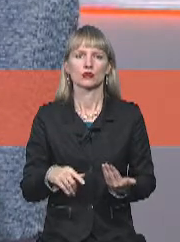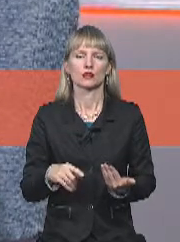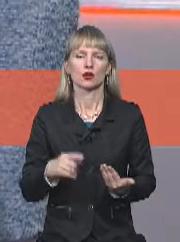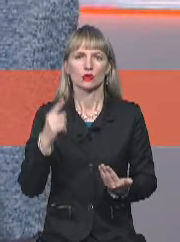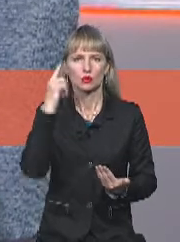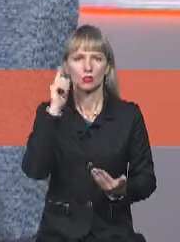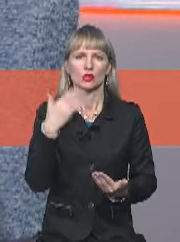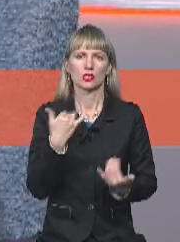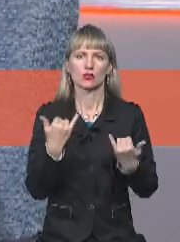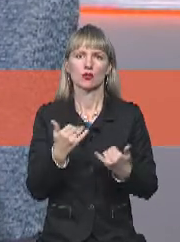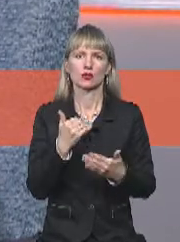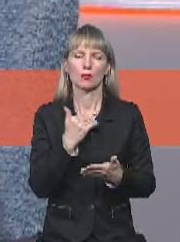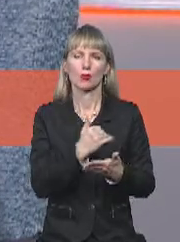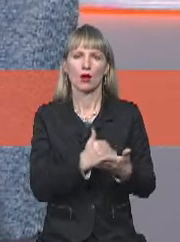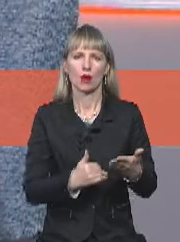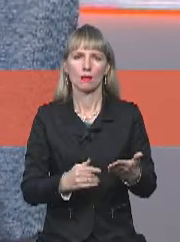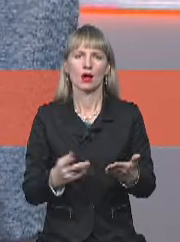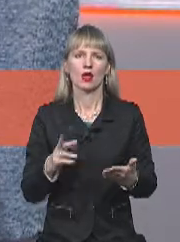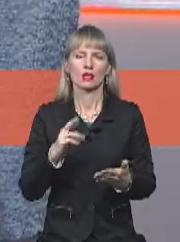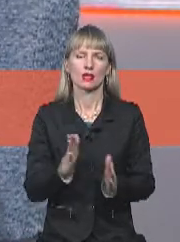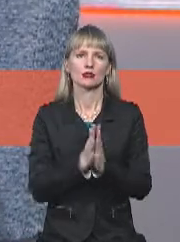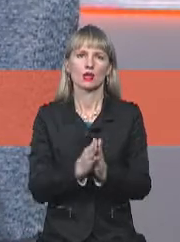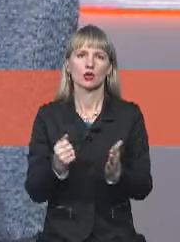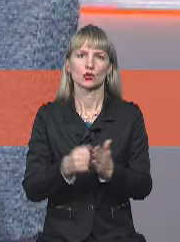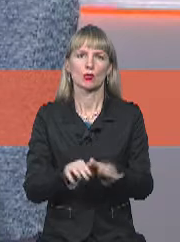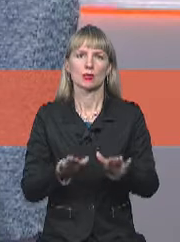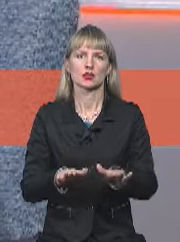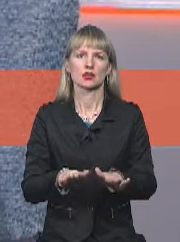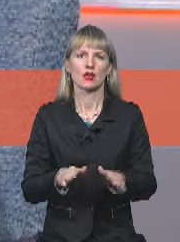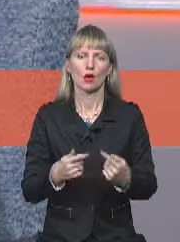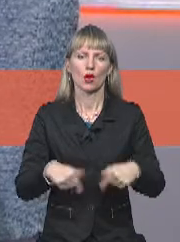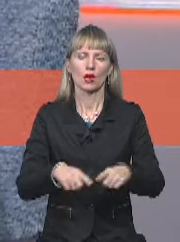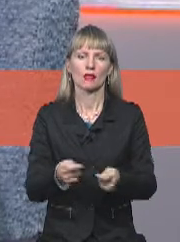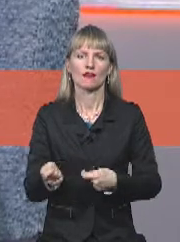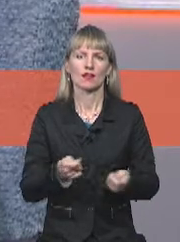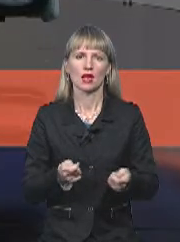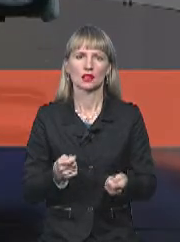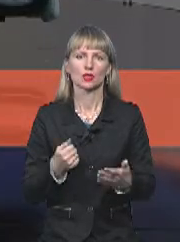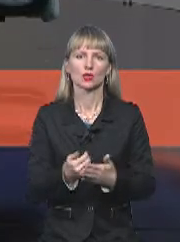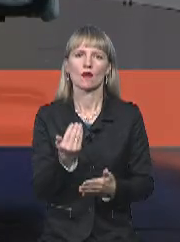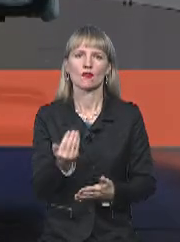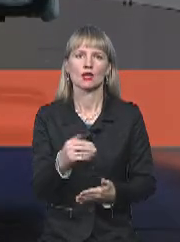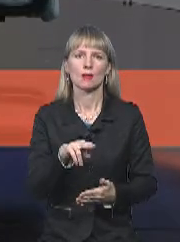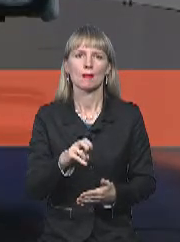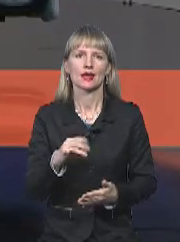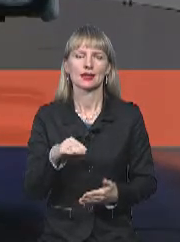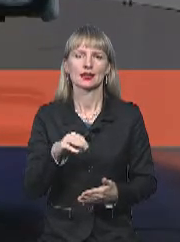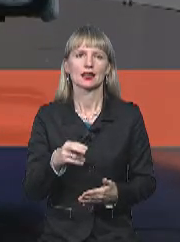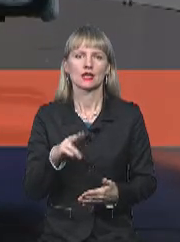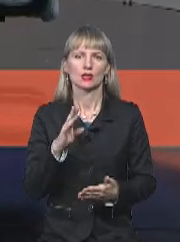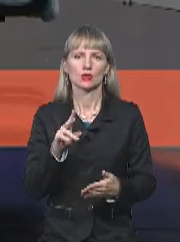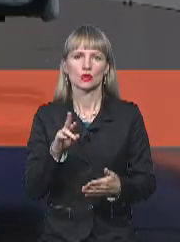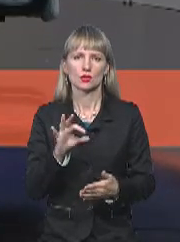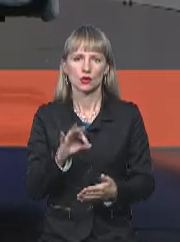сьогоднішню передачу як звернення публічне до місцевих органів влади. А до вас, пані Тетяна, таке питання. Як